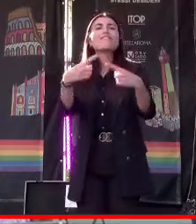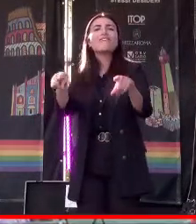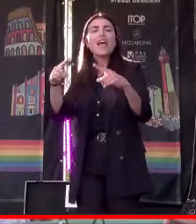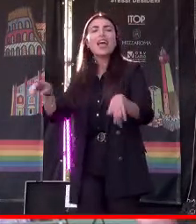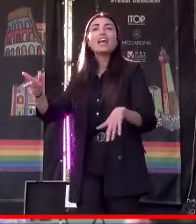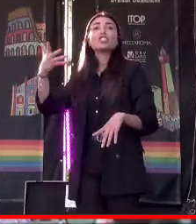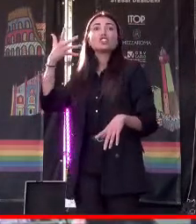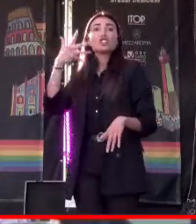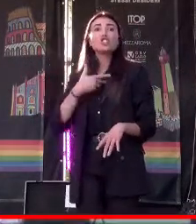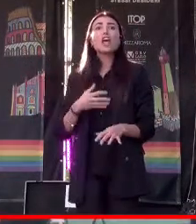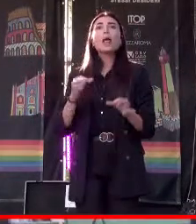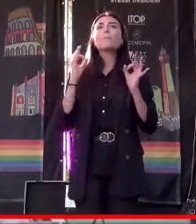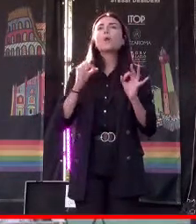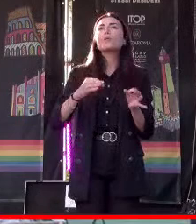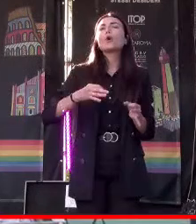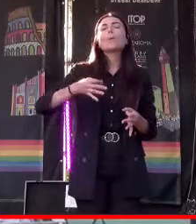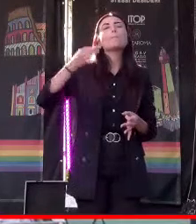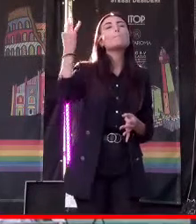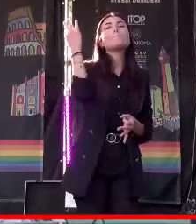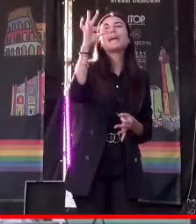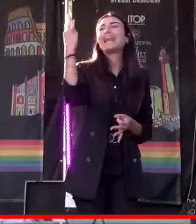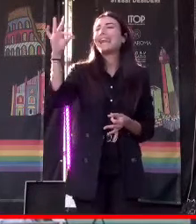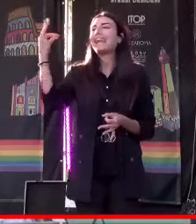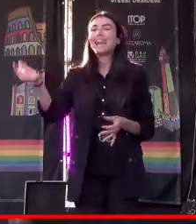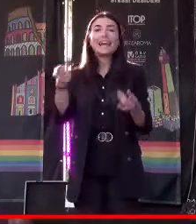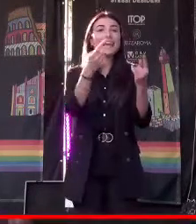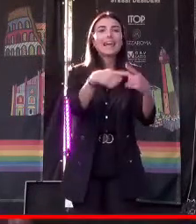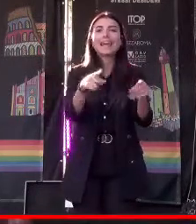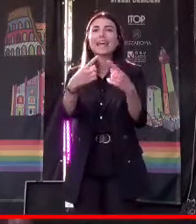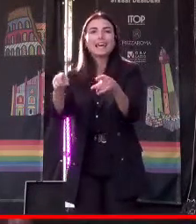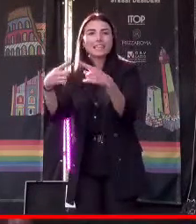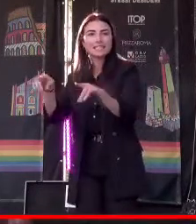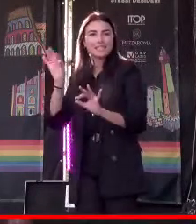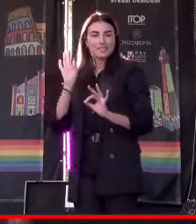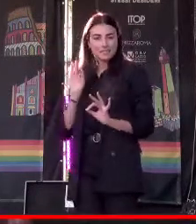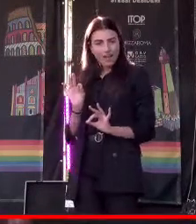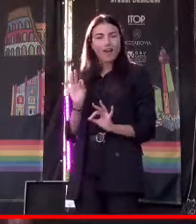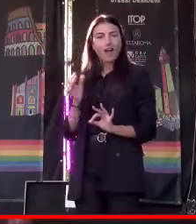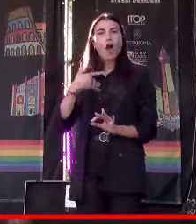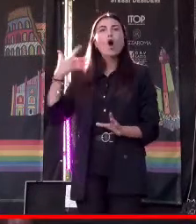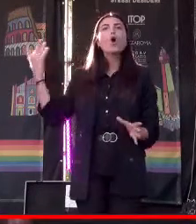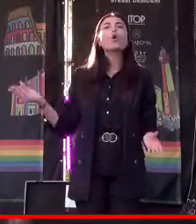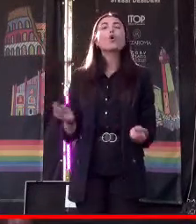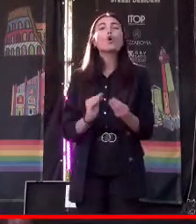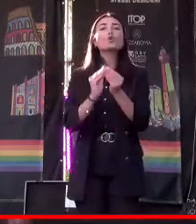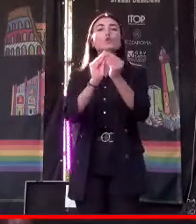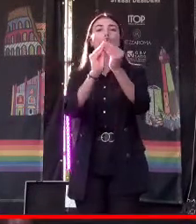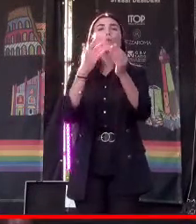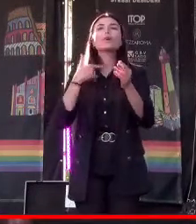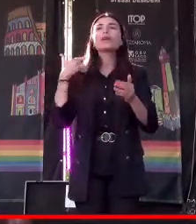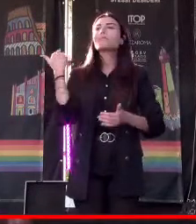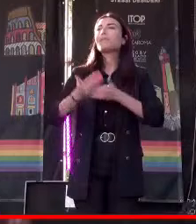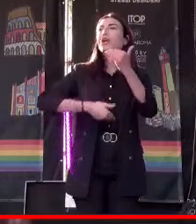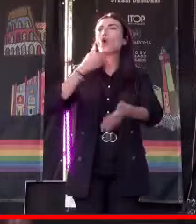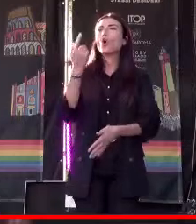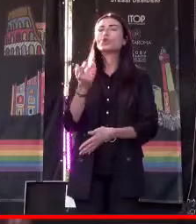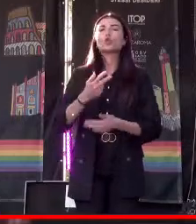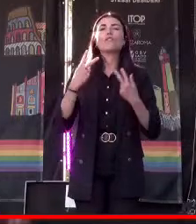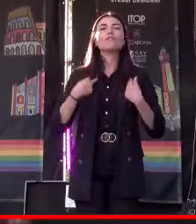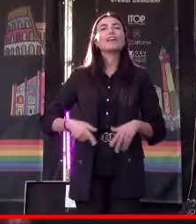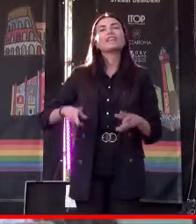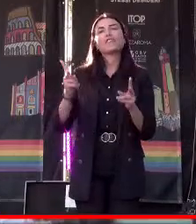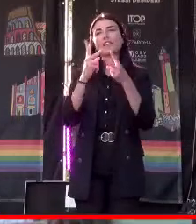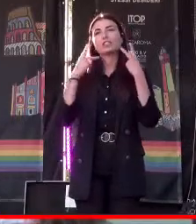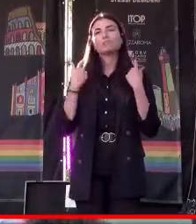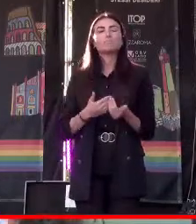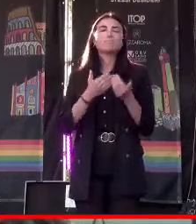al suo potere, la sua bellezza, i suoi desideri e la sua necessità di raggiungere, di costruire il proprio percorso di vita e di felicità. Grazie Valentina,